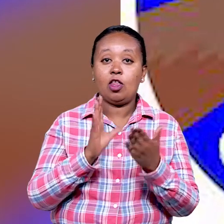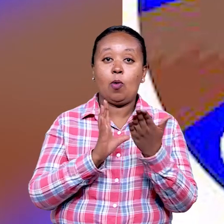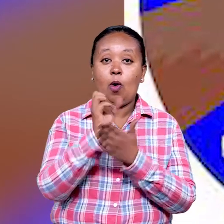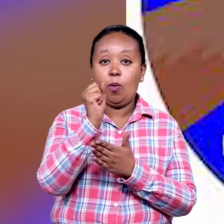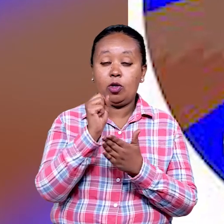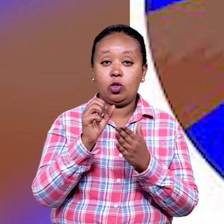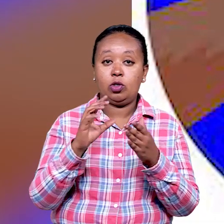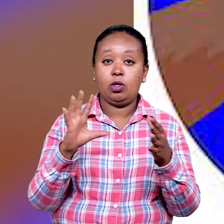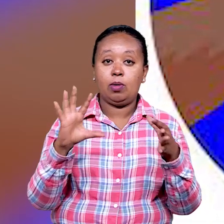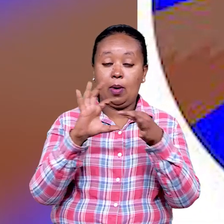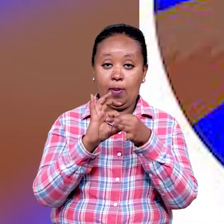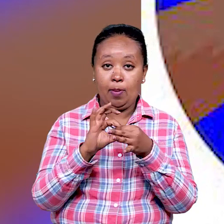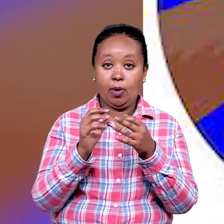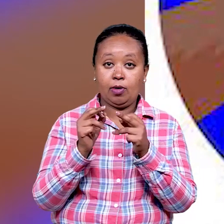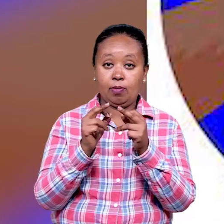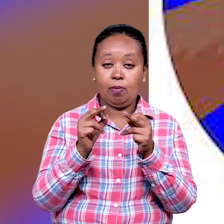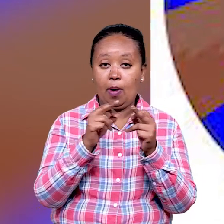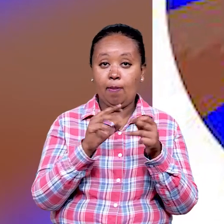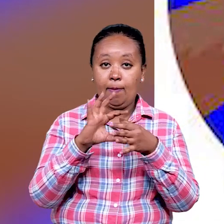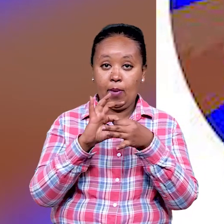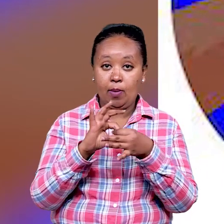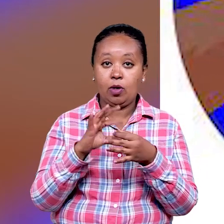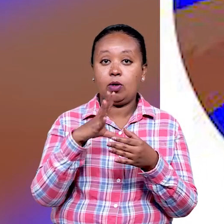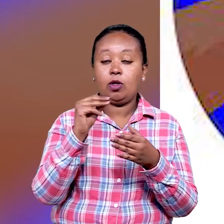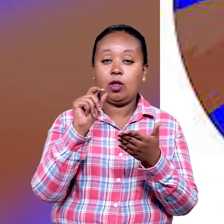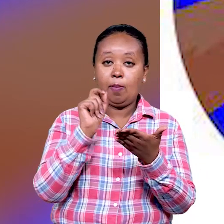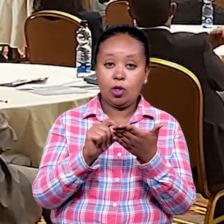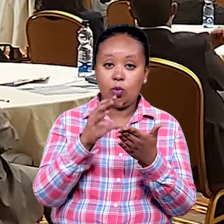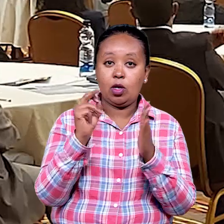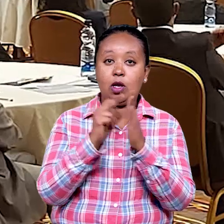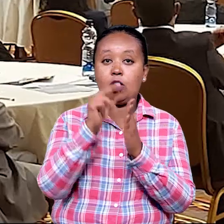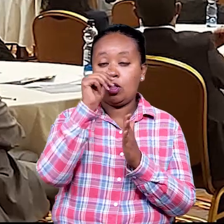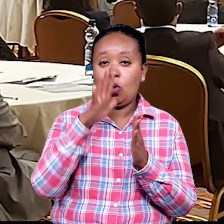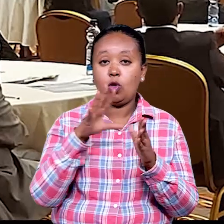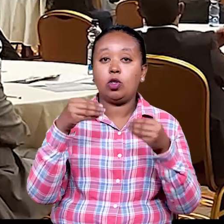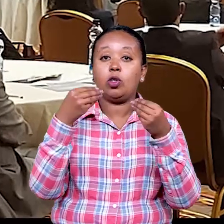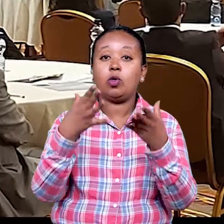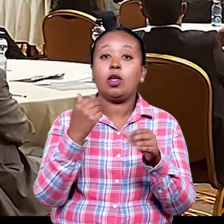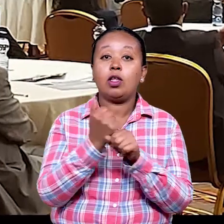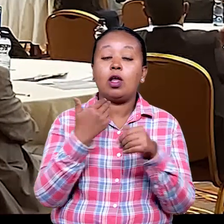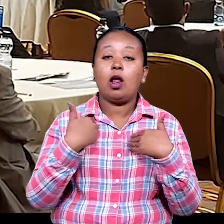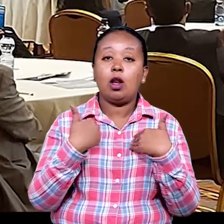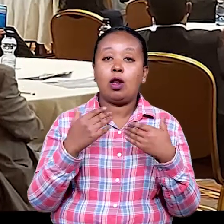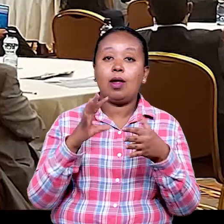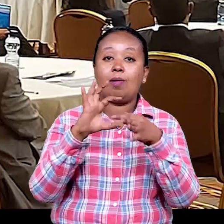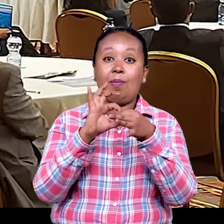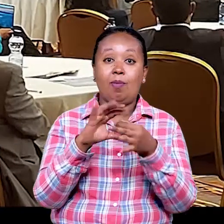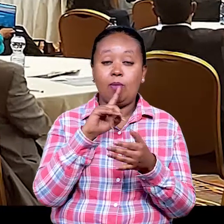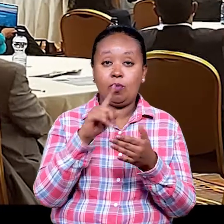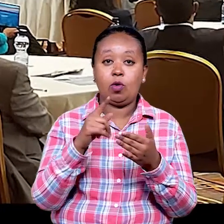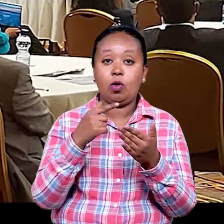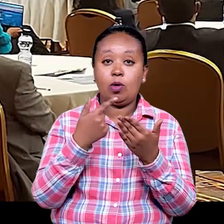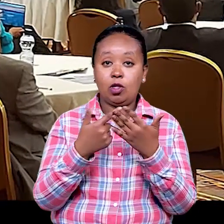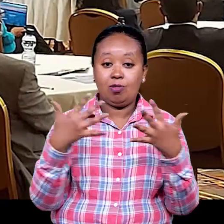የኢትዮጵያ ሰብአዊ መብቶች ድርጅቶች ህብረት በሲቪል ማህበረሰብ ድርጅቶች ኤጀንሲ ተመዝግቦና ህጋዊ ሰውነት ተሰጥቶት እየሰራ ያለ ህብረት